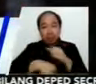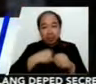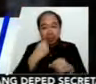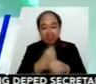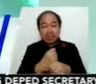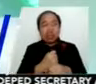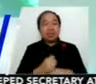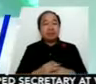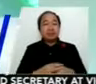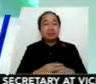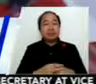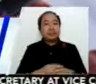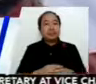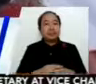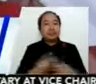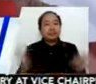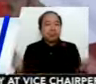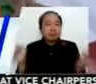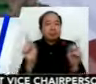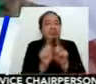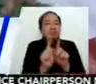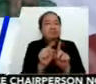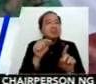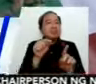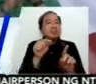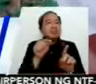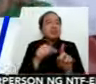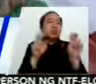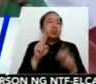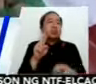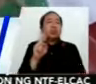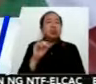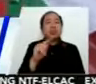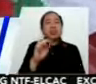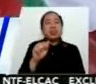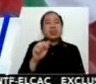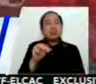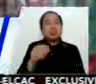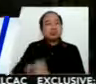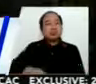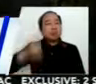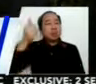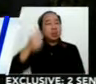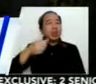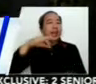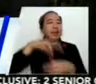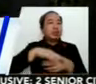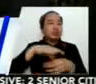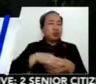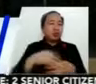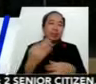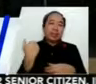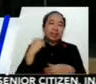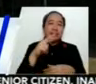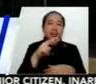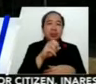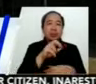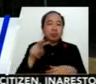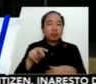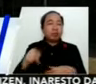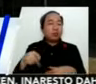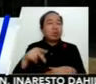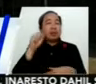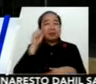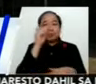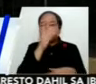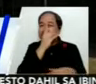Ang nabuong tambalan ng tinaguriang Uniteam, nanalo noong eleksyon 2022. Si VP Sara Duterte tinanggap ang kanyang appointment